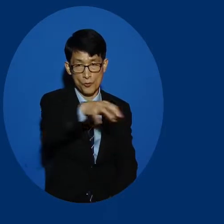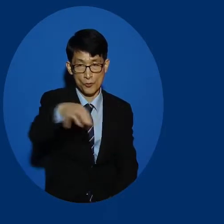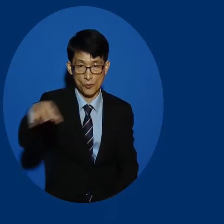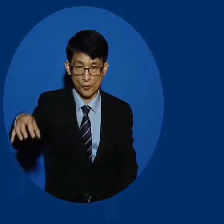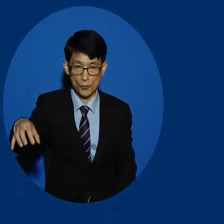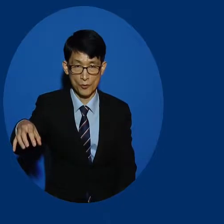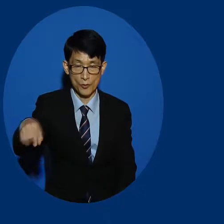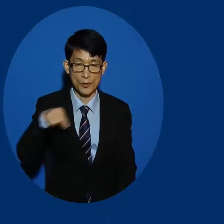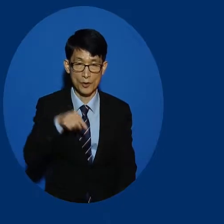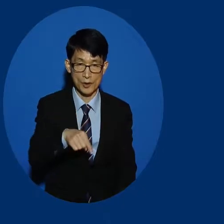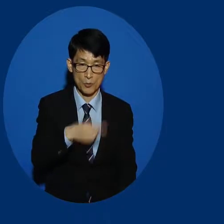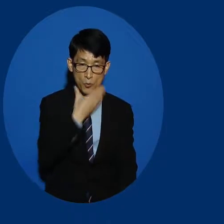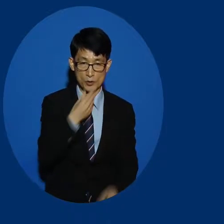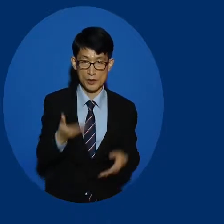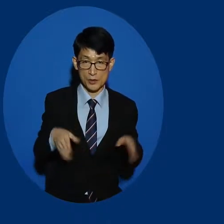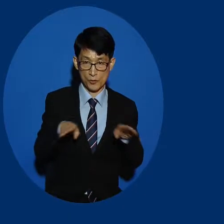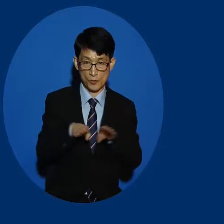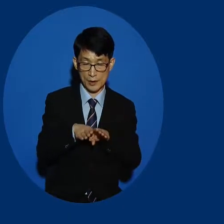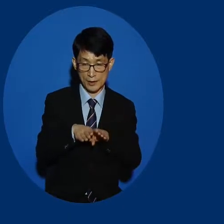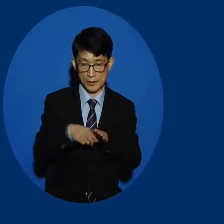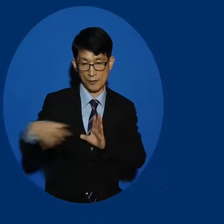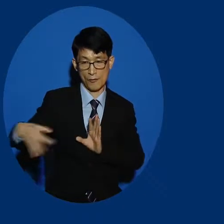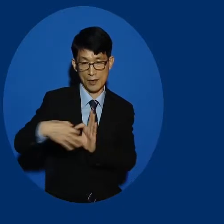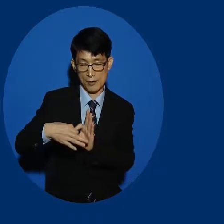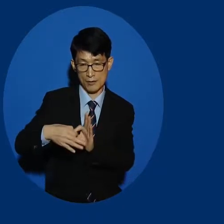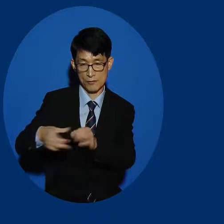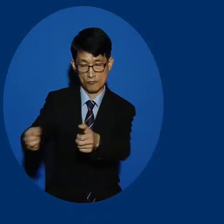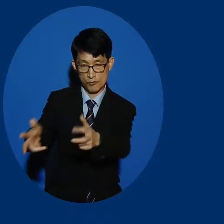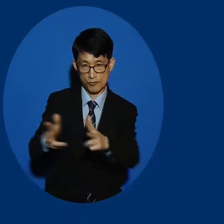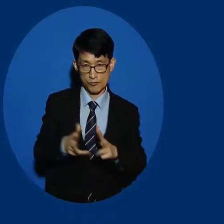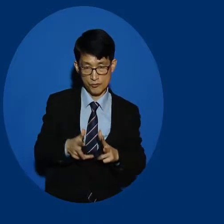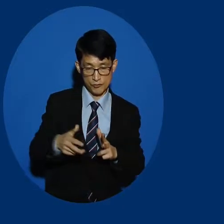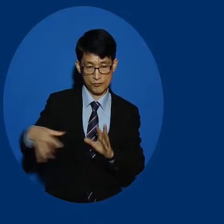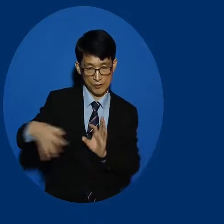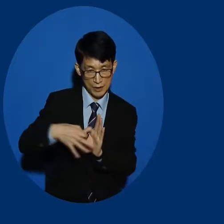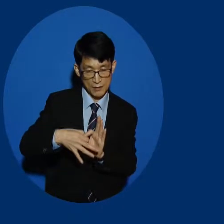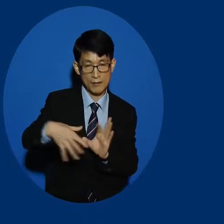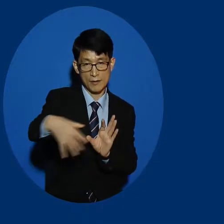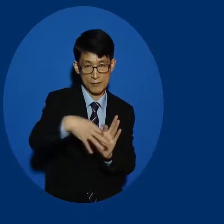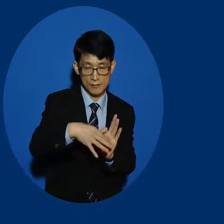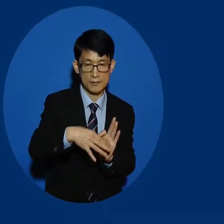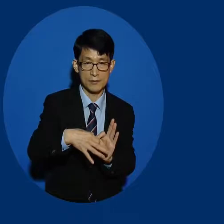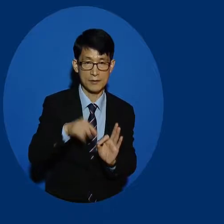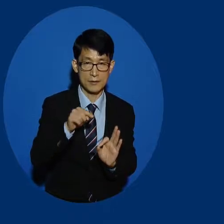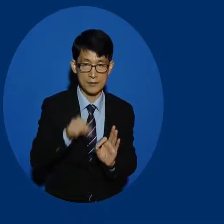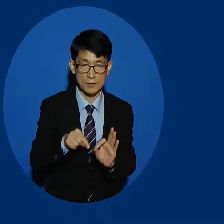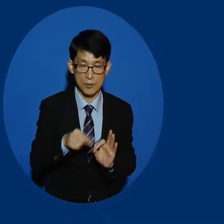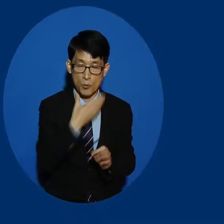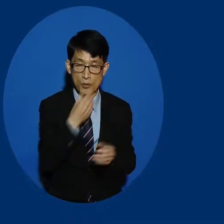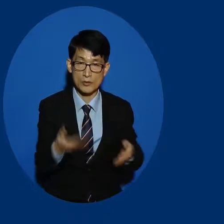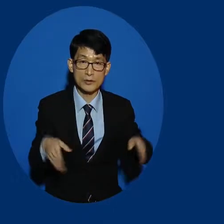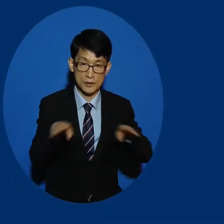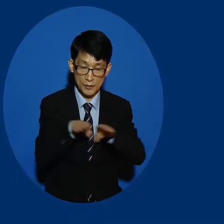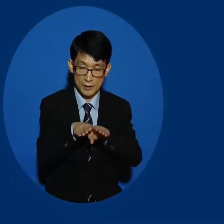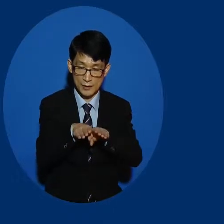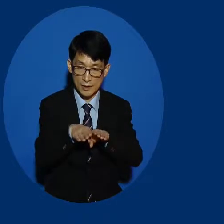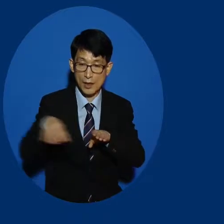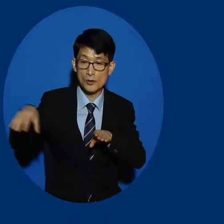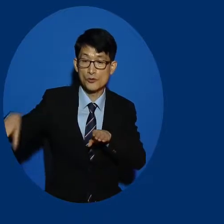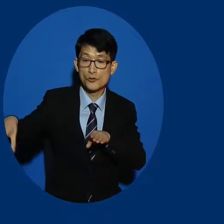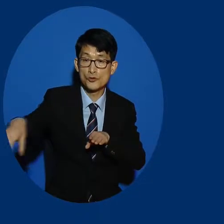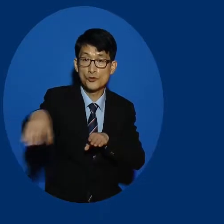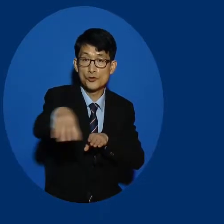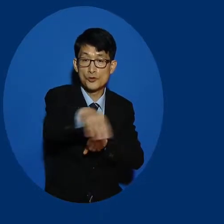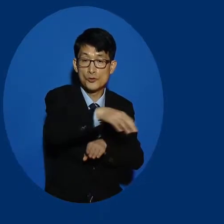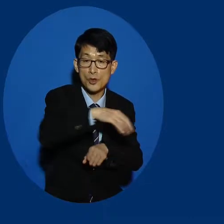원당 종합사회복지관이 MOU를 맺어요. 그래서 원당 종합사회복지관 근방에 있는 그